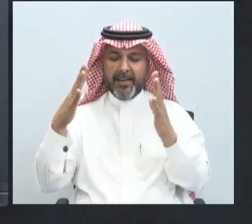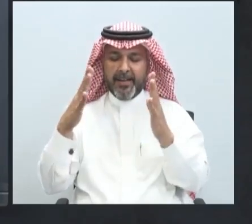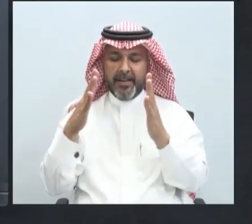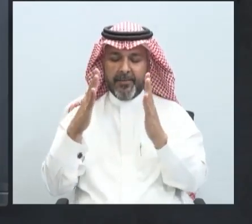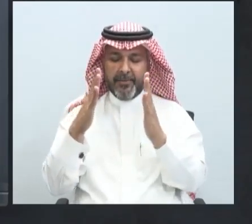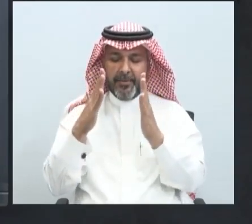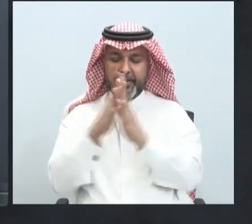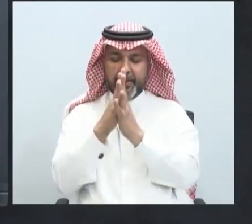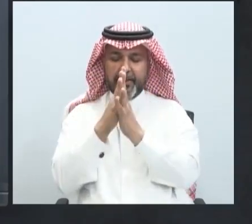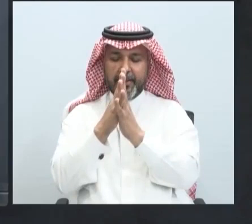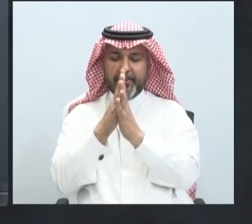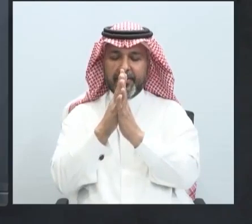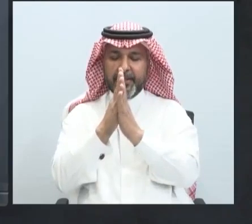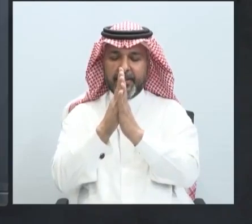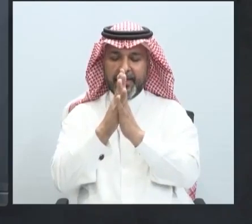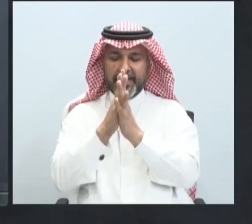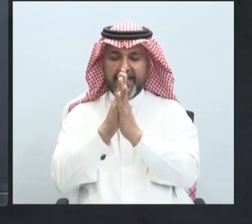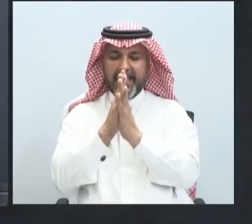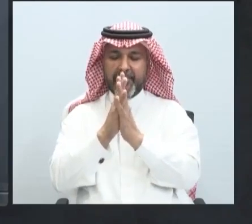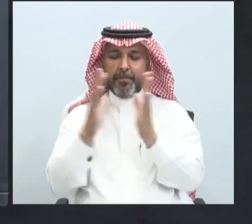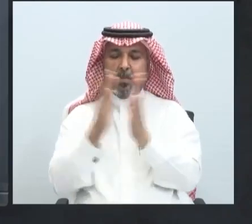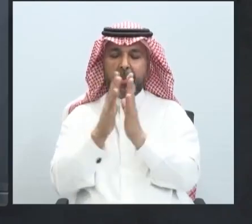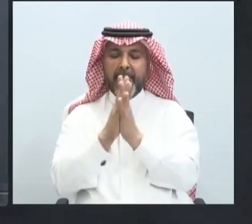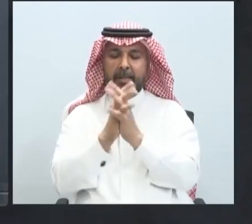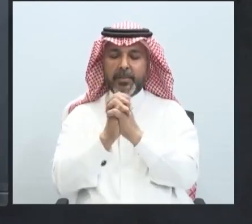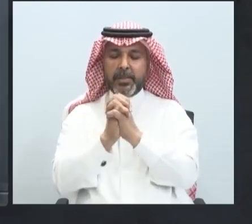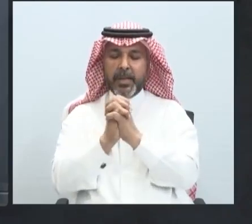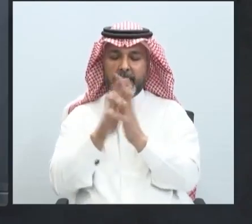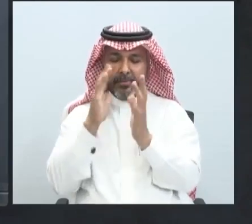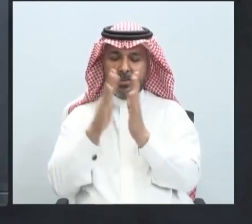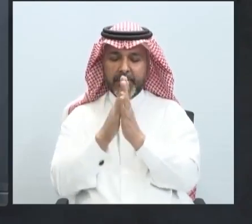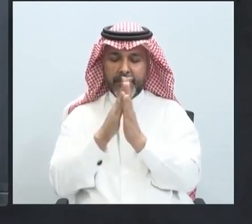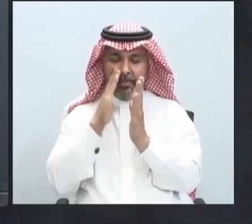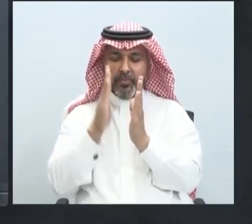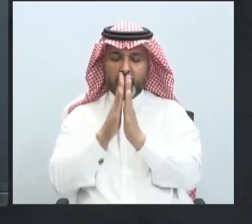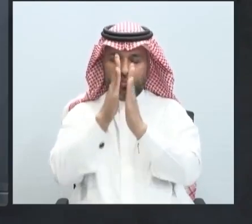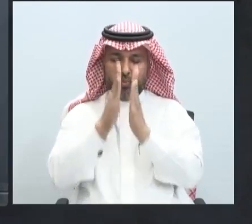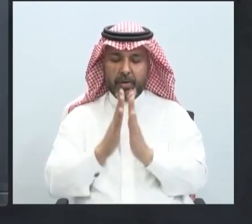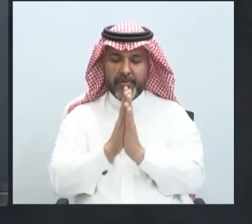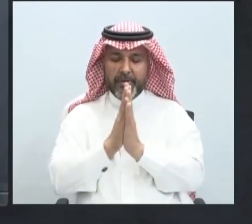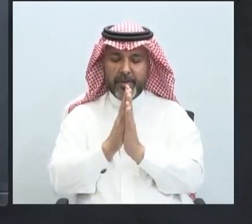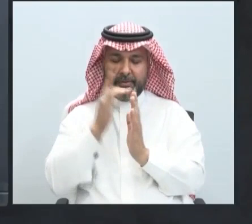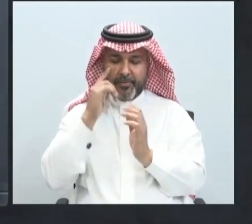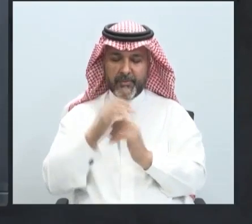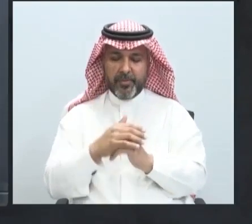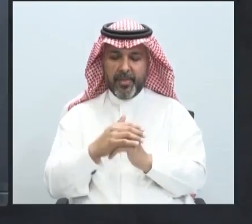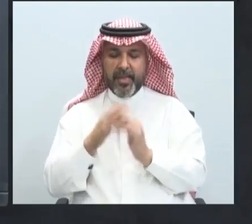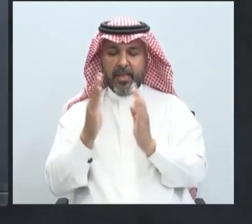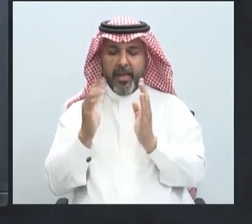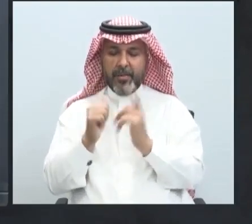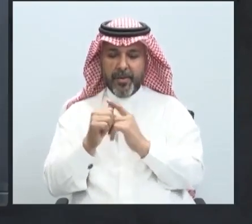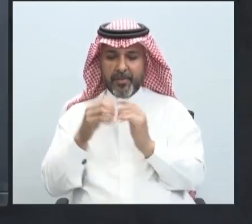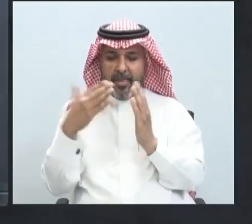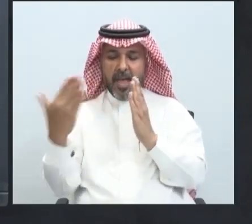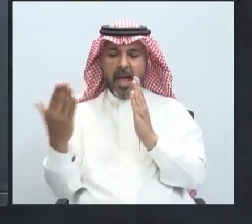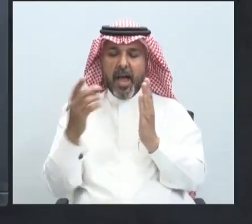عمليه التصالب سوف نشاهد مجموعه من الجينات تنتقل من كروموسوم الاب او الازواج المتعلقه بالاب الى الكروموسومات المتماثله